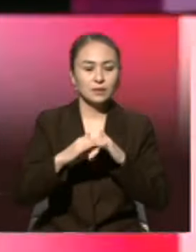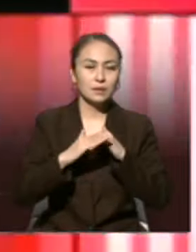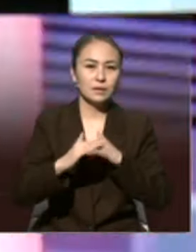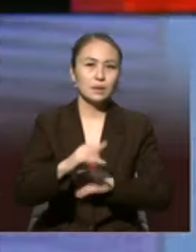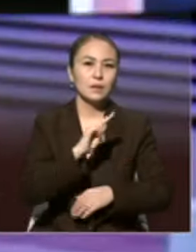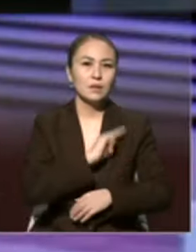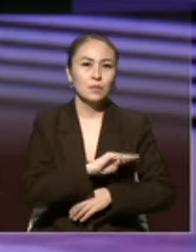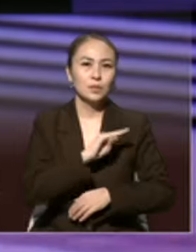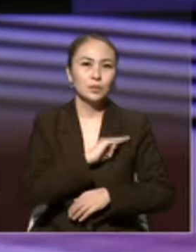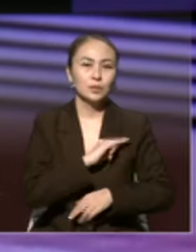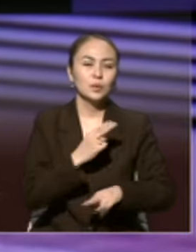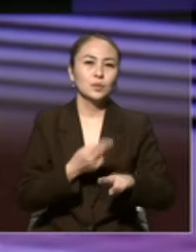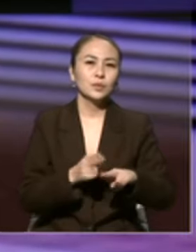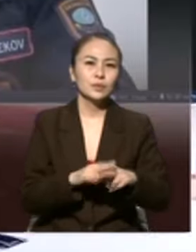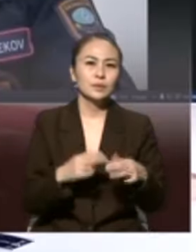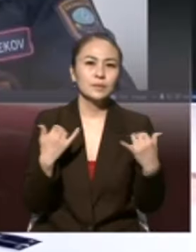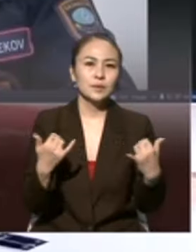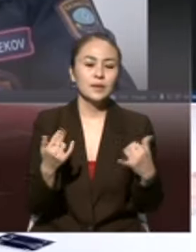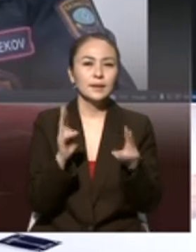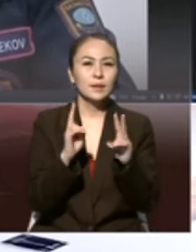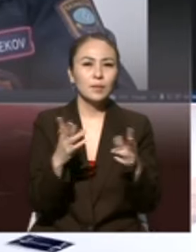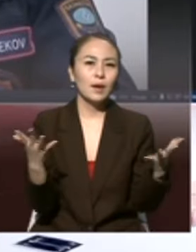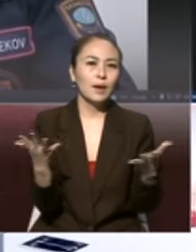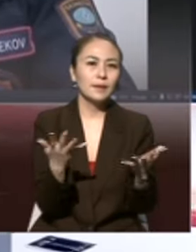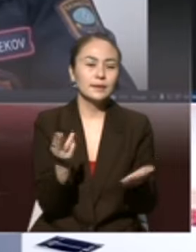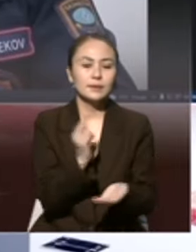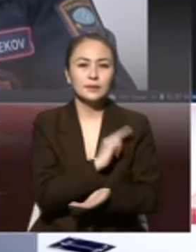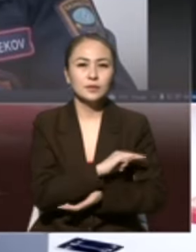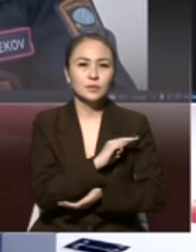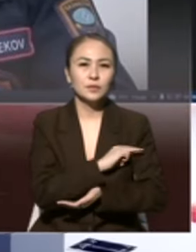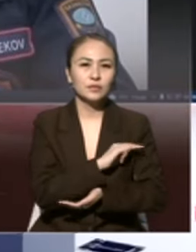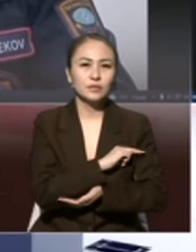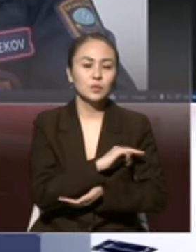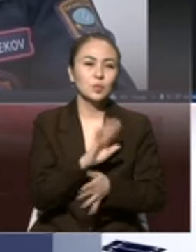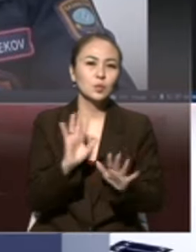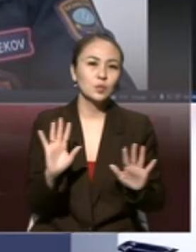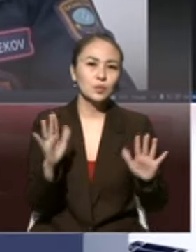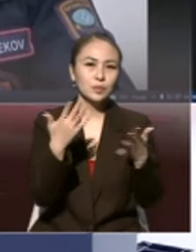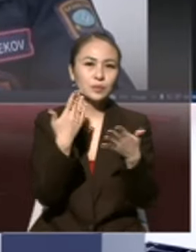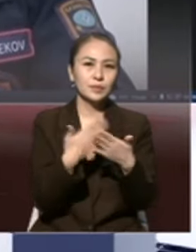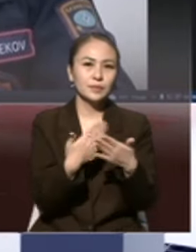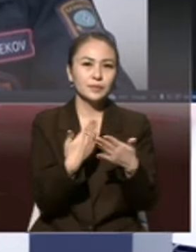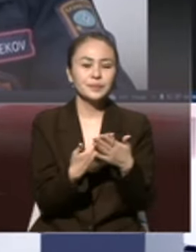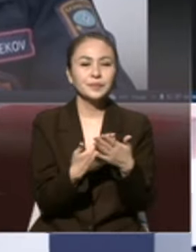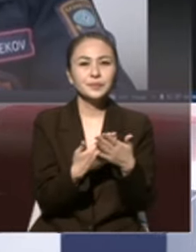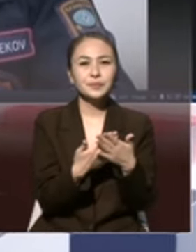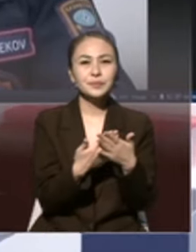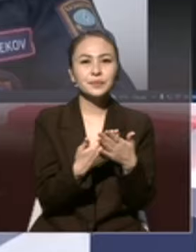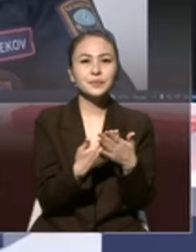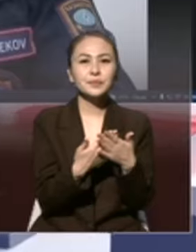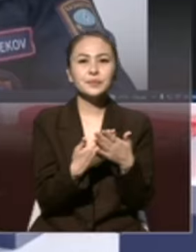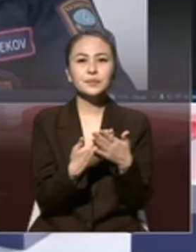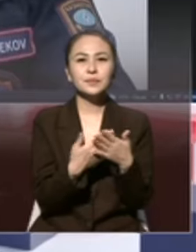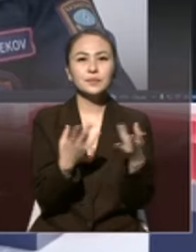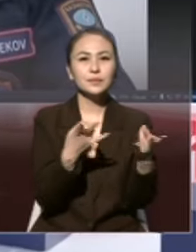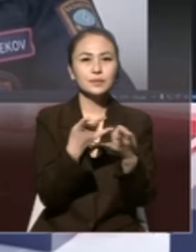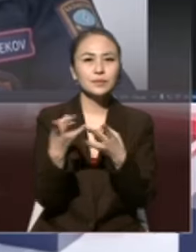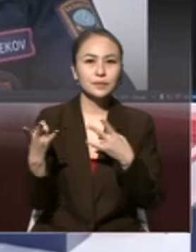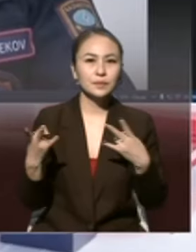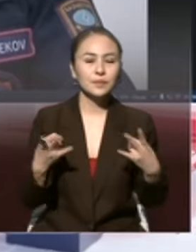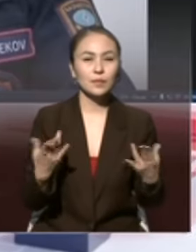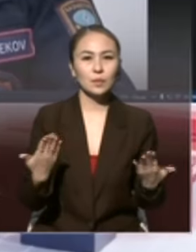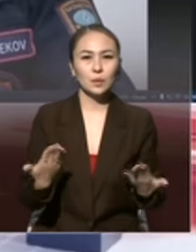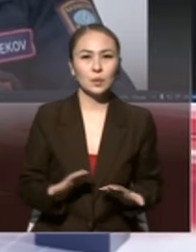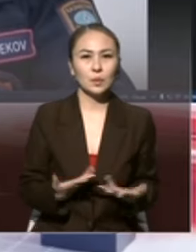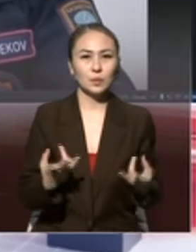керек. Және де кім қандай қызметпен осы жағдайда яғни істеу керек және де осы тұру